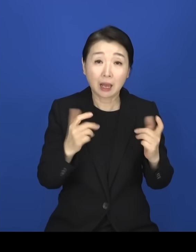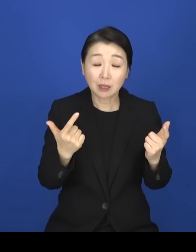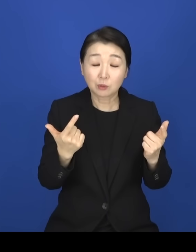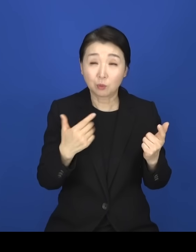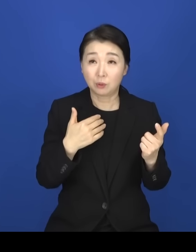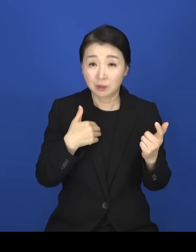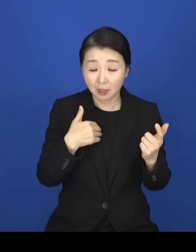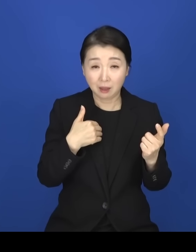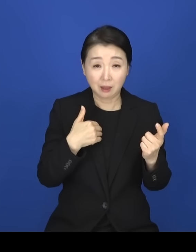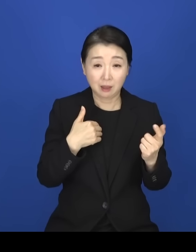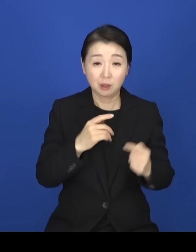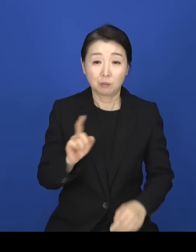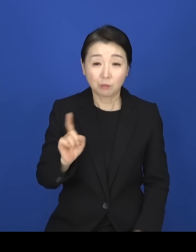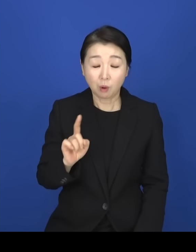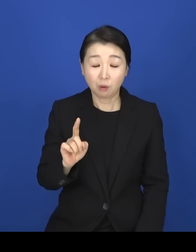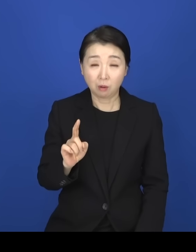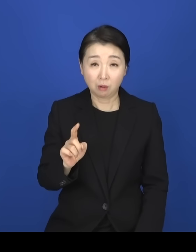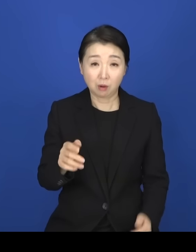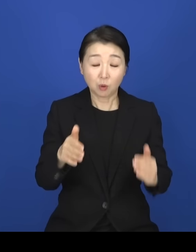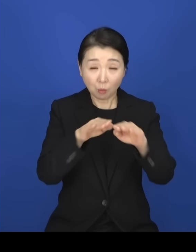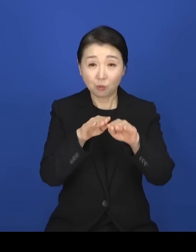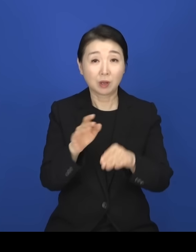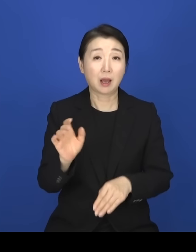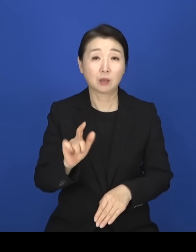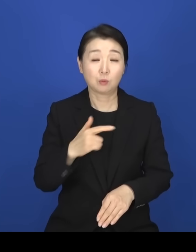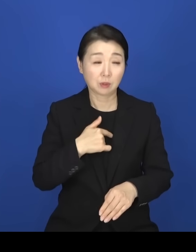내 건물이 아니고 내 지위가 아니고